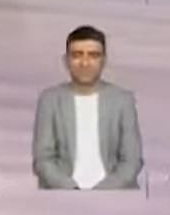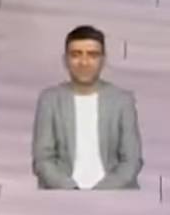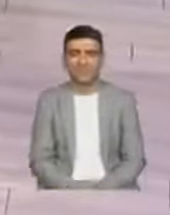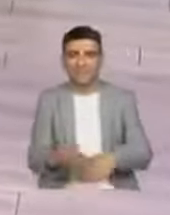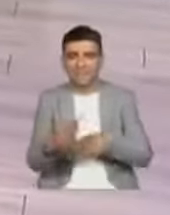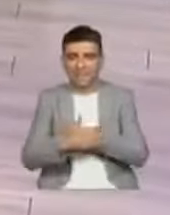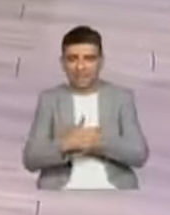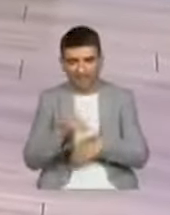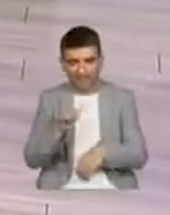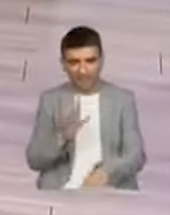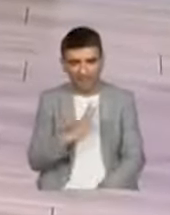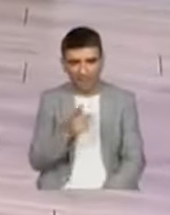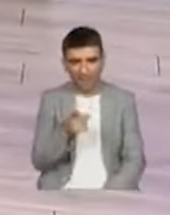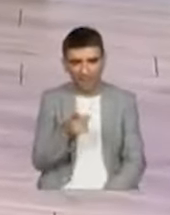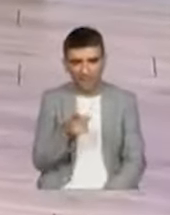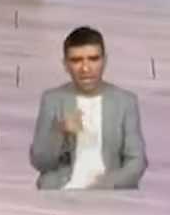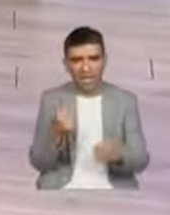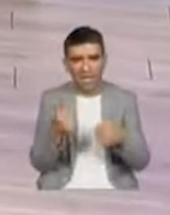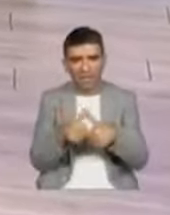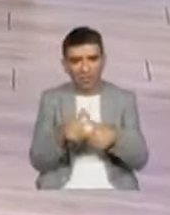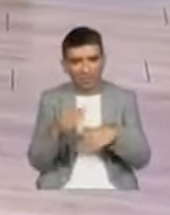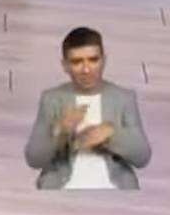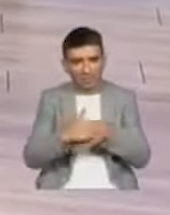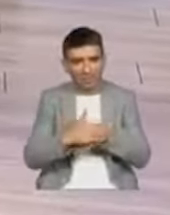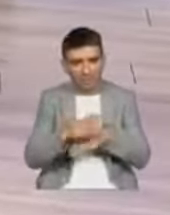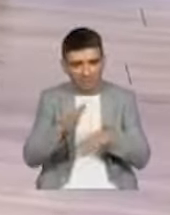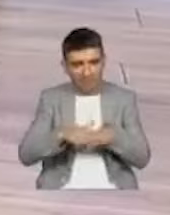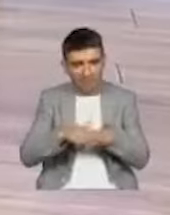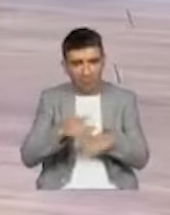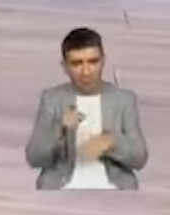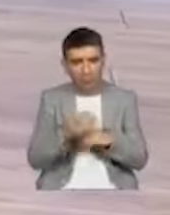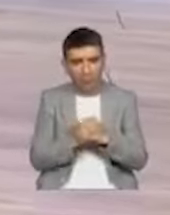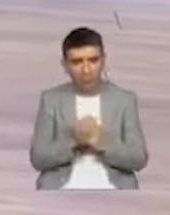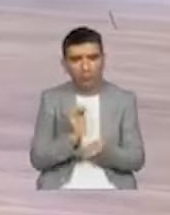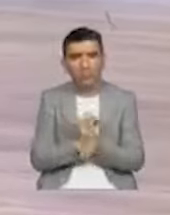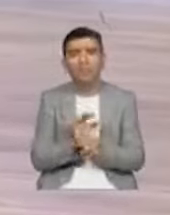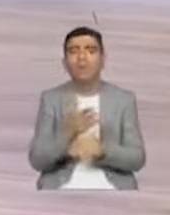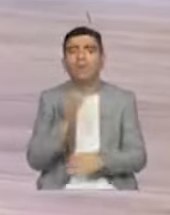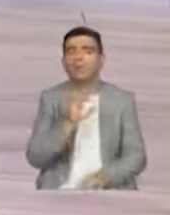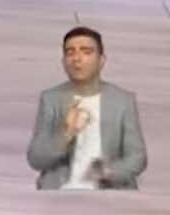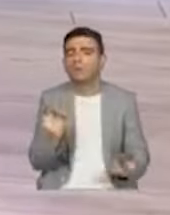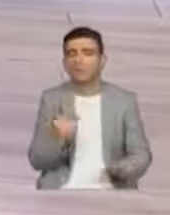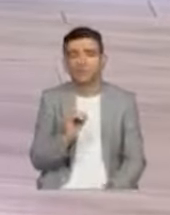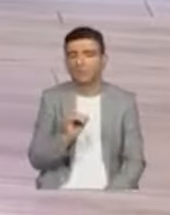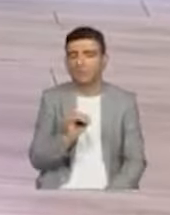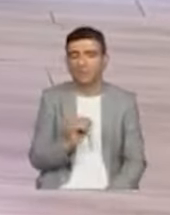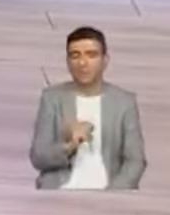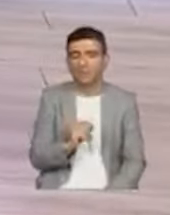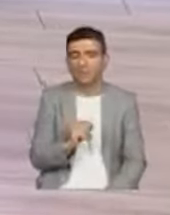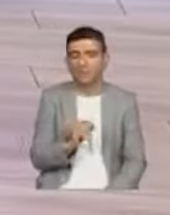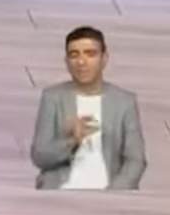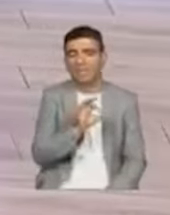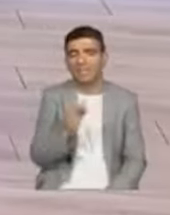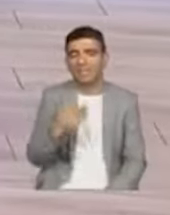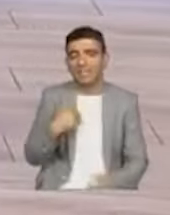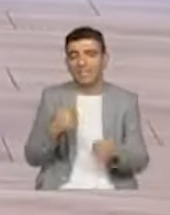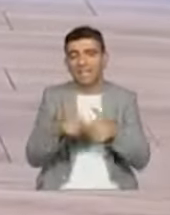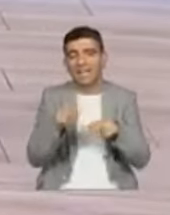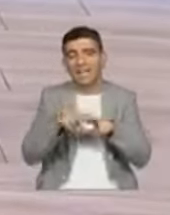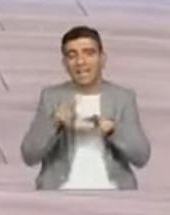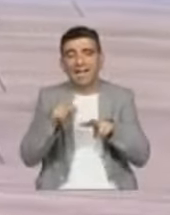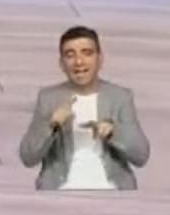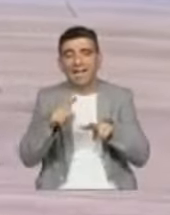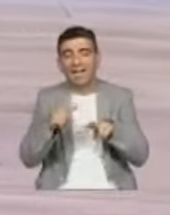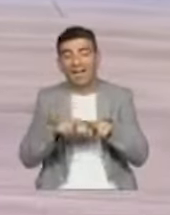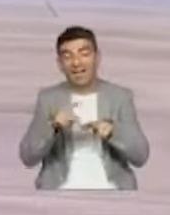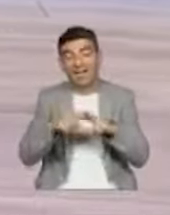Yardıma ihtiyacın var mı? Yoksa eşin yapar mı mesela? Onu merak ettim. Eşin mutfağa girer mi? Yok. Hiç? Yok. Benim eşim Karslı.